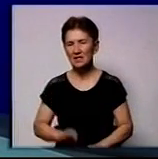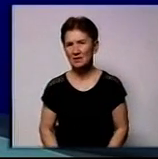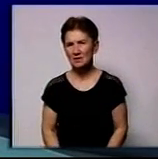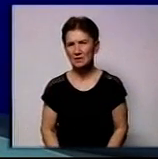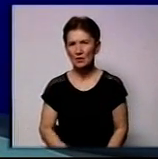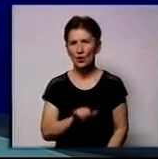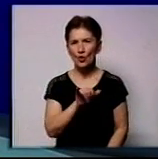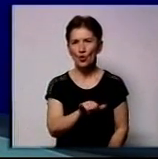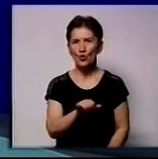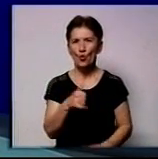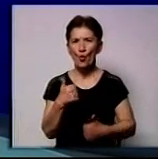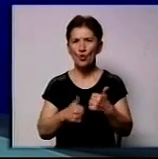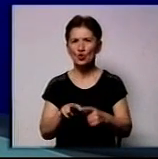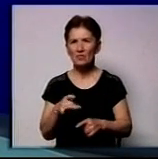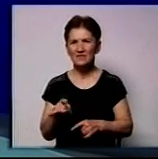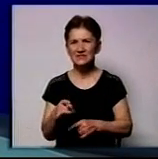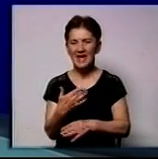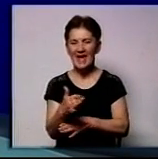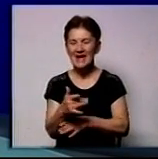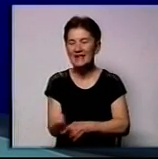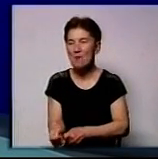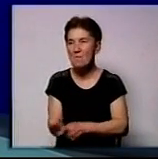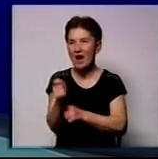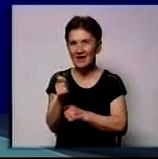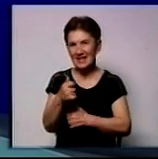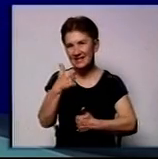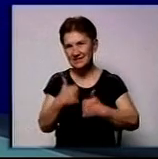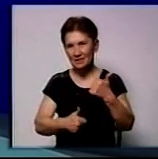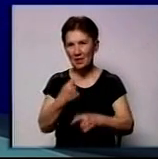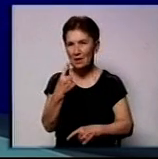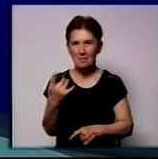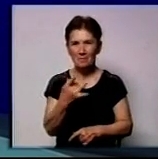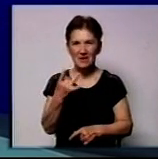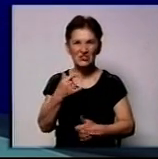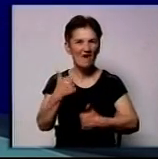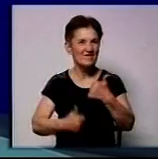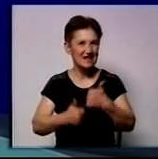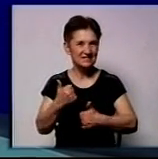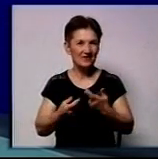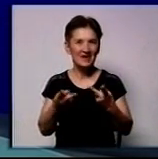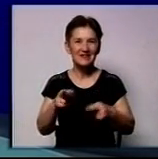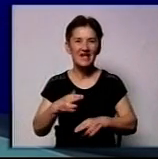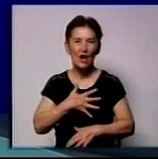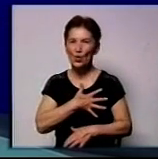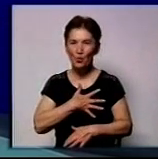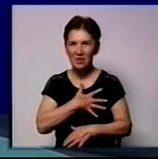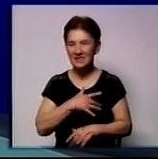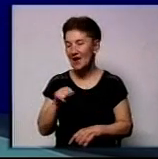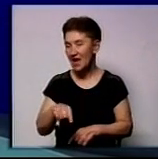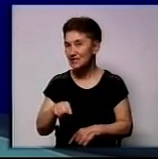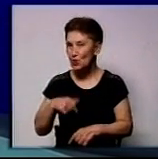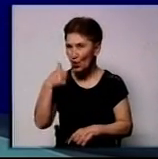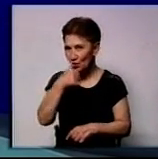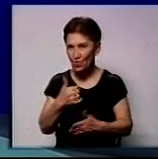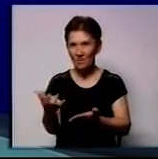У Кропивницькому змагалися рибалки. На березі річки Сугоклея провели перший обласний фестиваль для рибаловів-любителів. Цього року участь у змаганнях